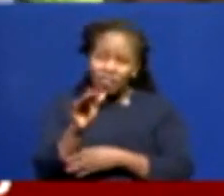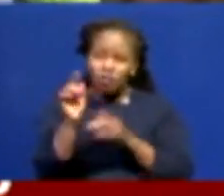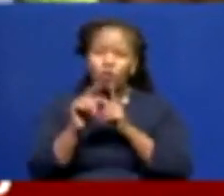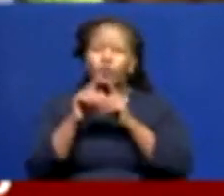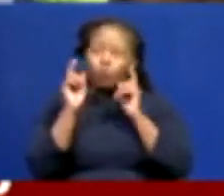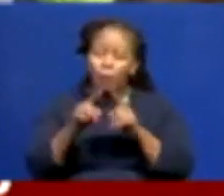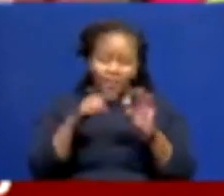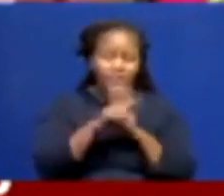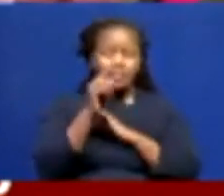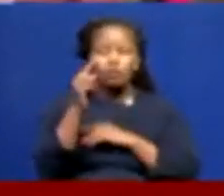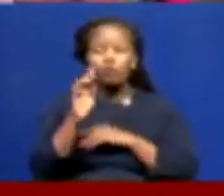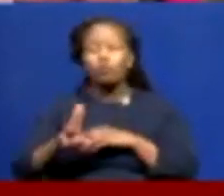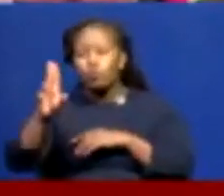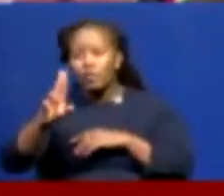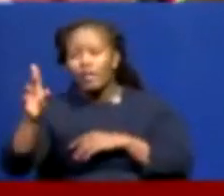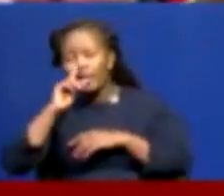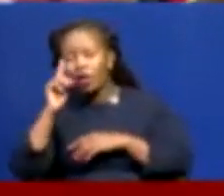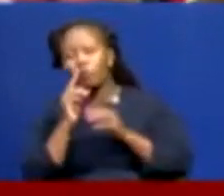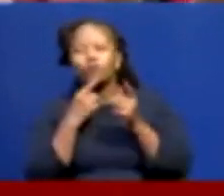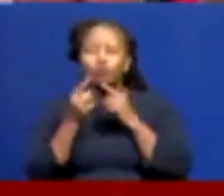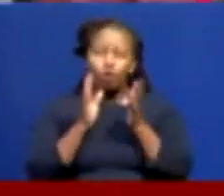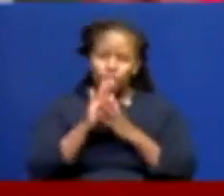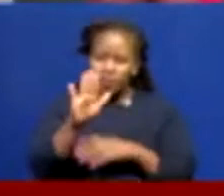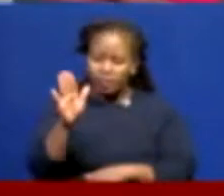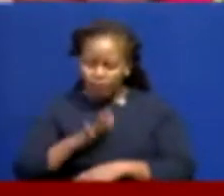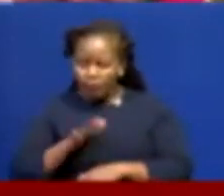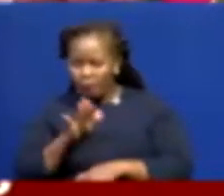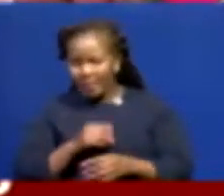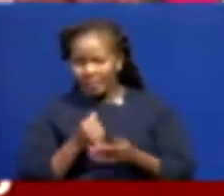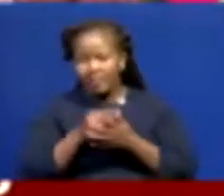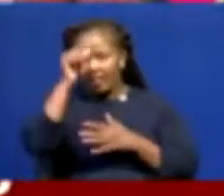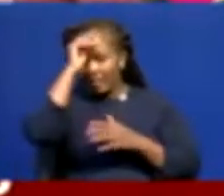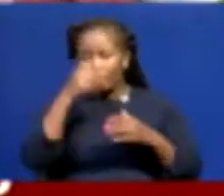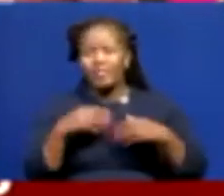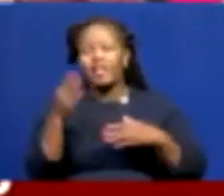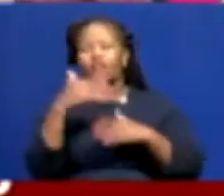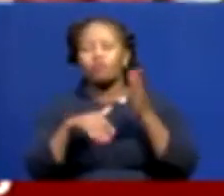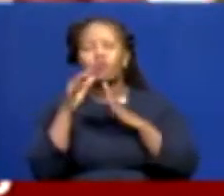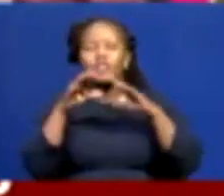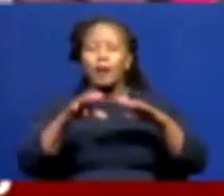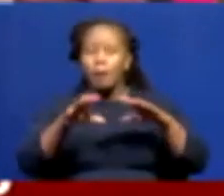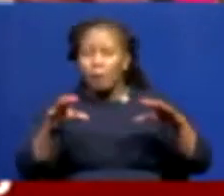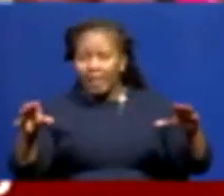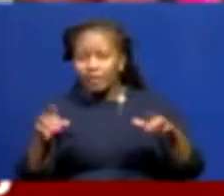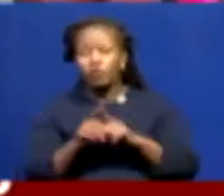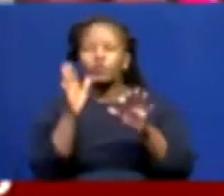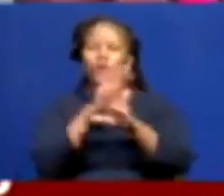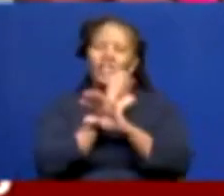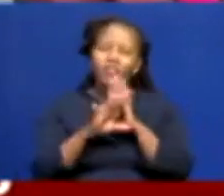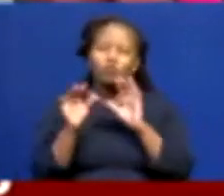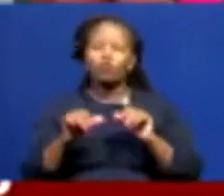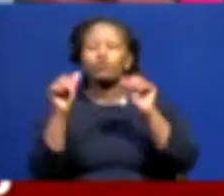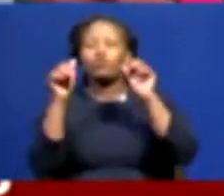tuongeleshe mama mstaafu. Serikali wametujengea masoko na make sure kila kitu inaendelea vizuri. Sasa sisi tunataka kusimamisha